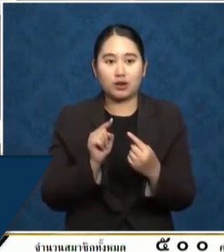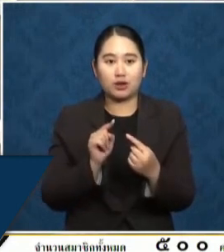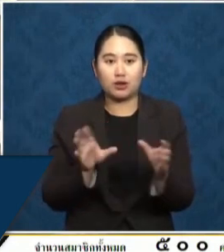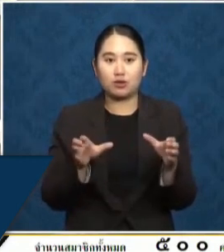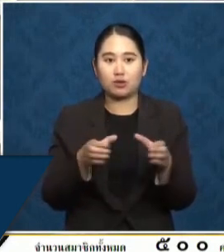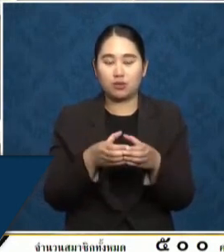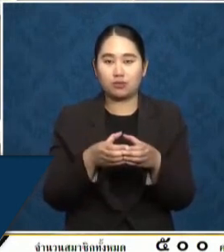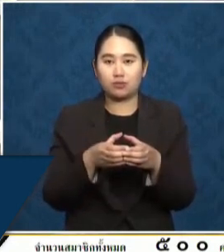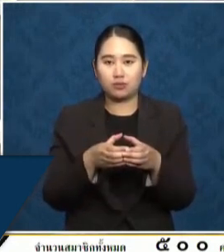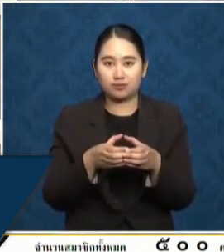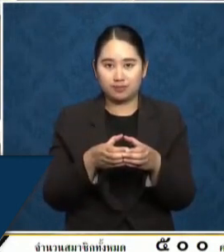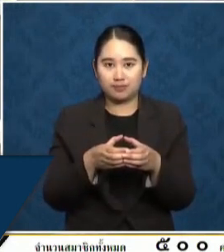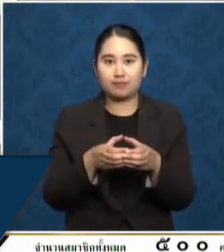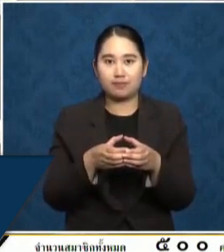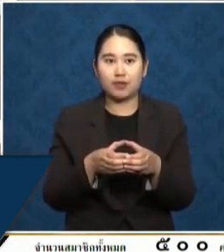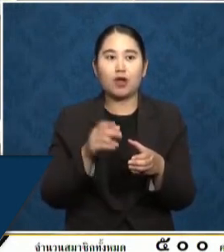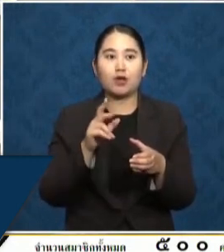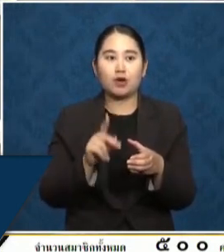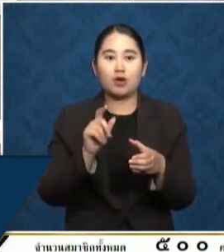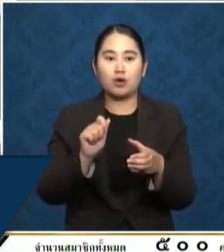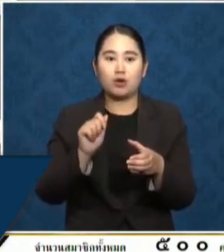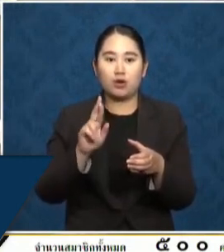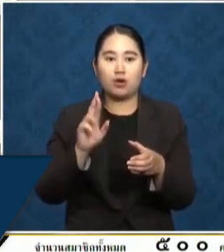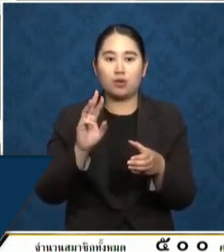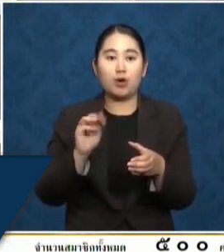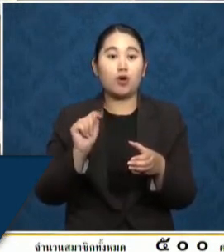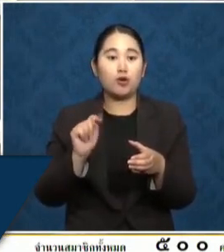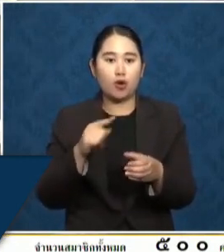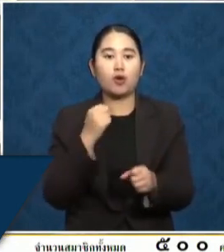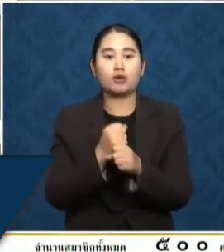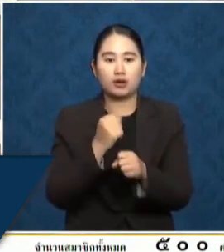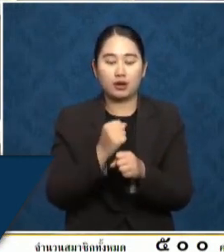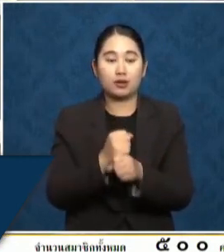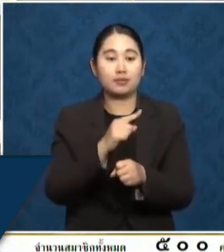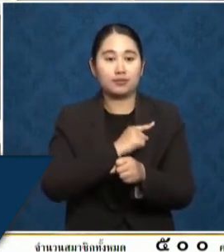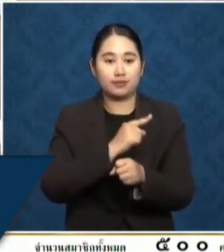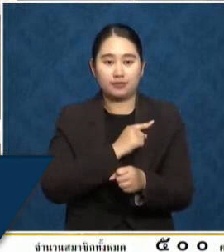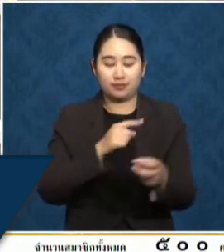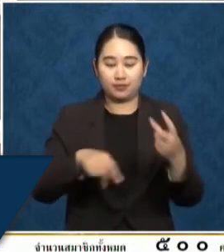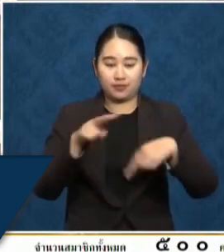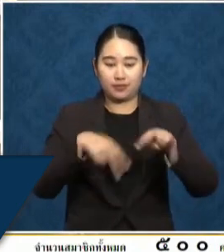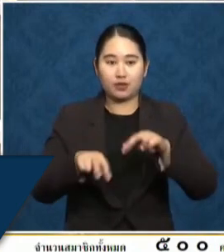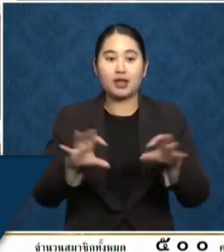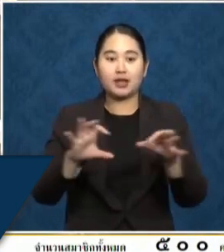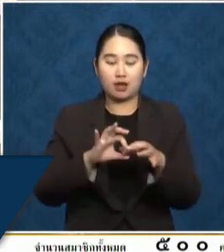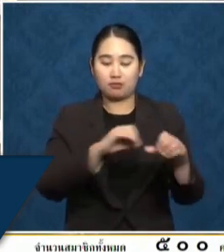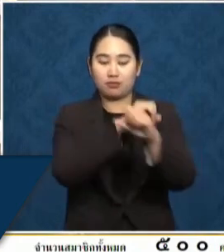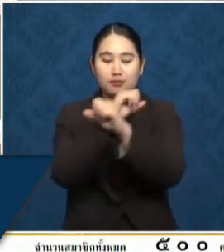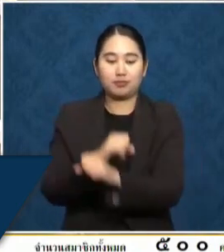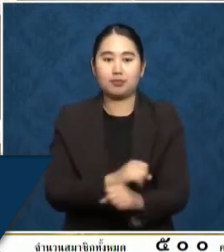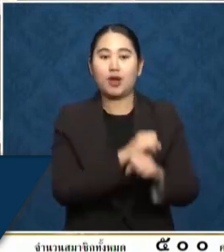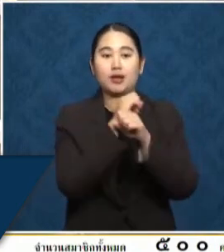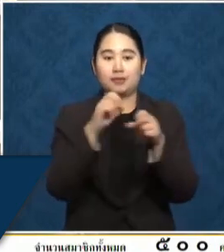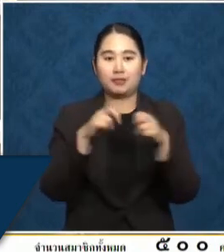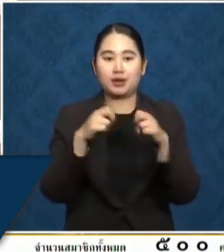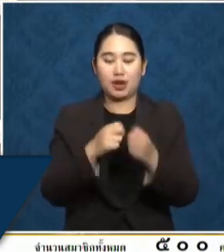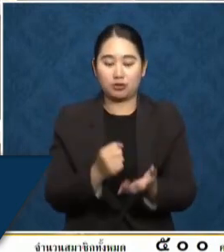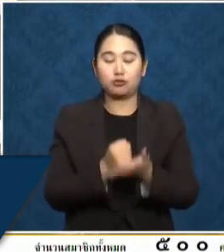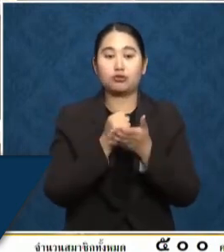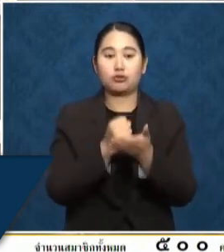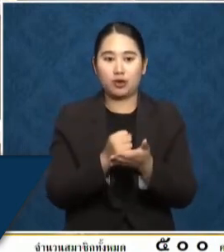าของกงพใการรัศาคามมคงในราชนะจัตรในส่วที่เกี่ยวขาง กัการพารกิจจะเหล่าเอิ